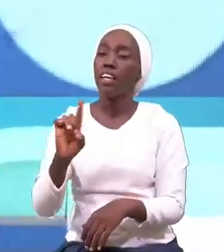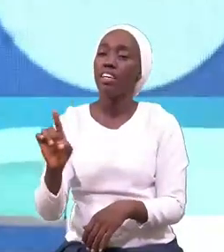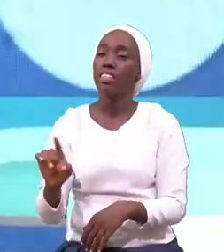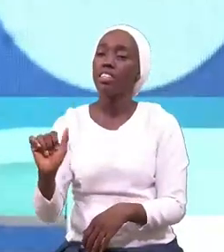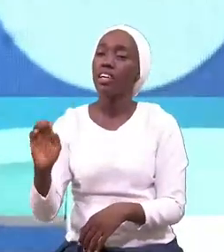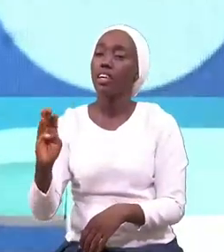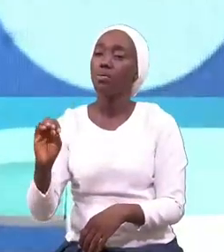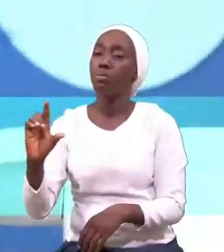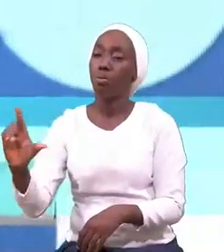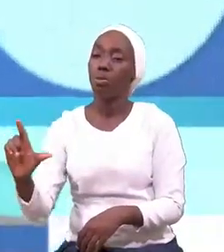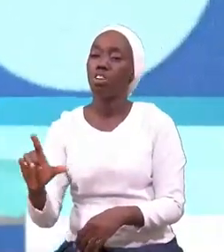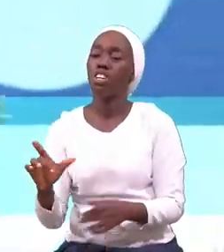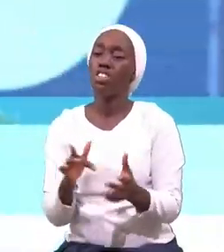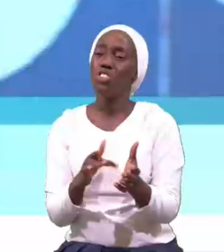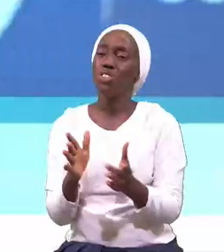Et Jésus les a avertis.